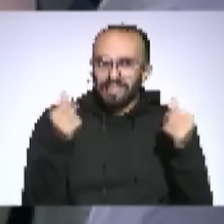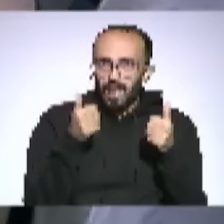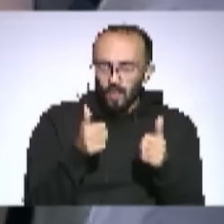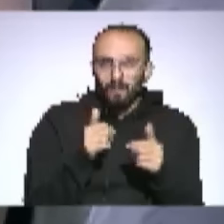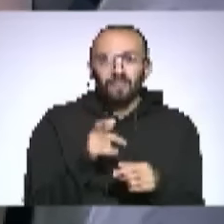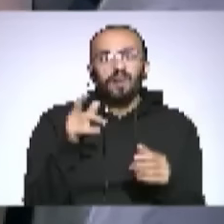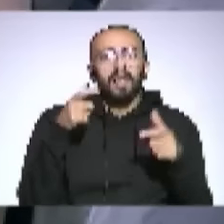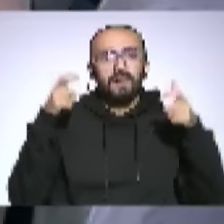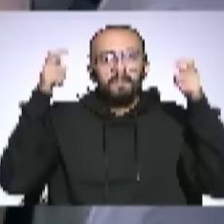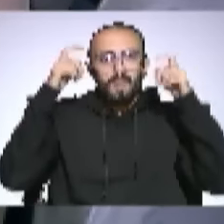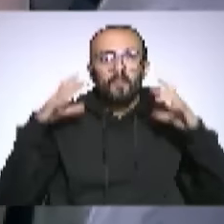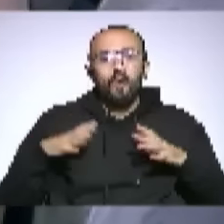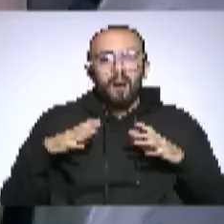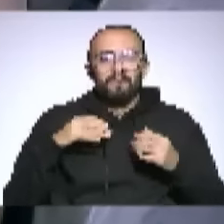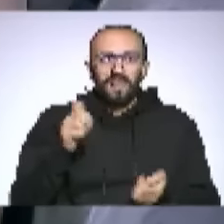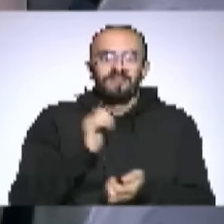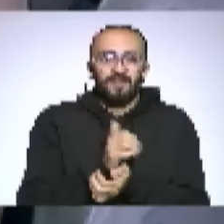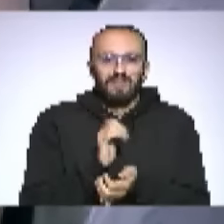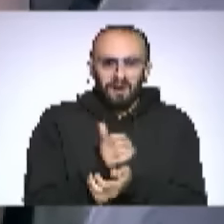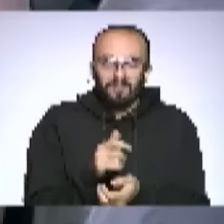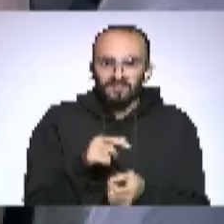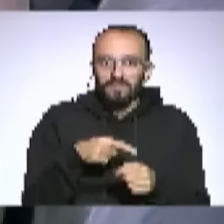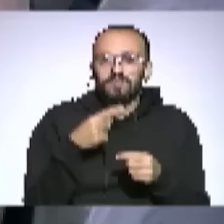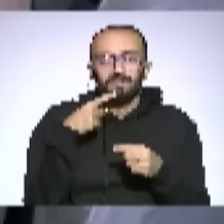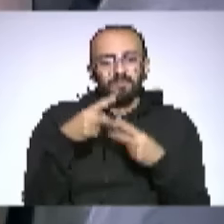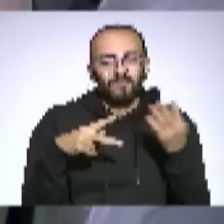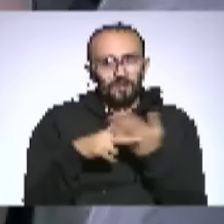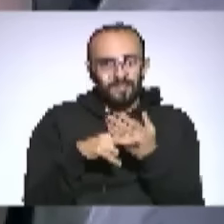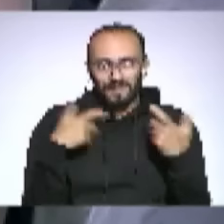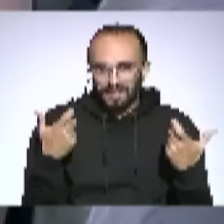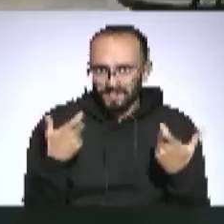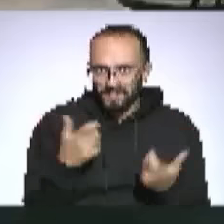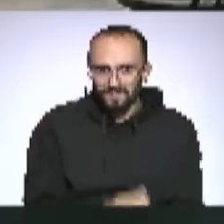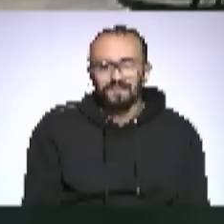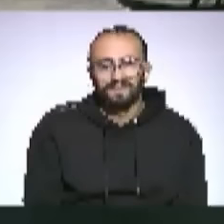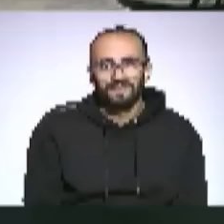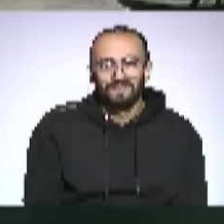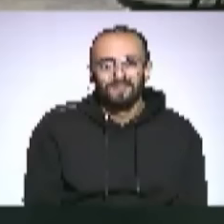لبا فوله مطران طنطا وكل توابعها بعد الفاصل خليوا